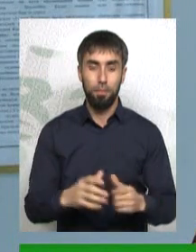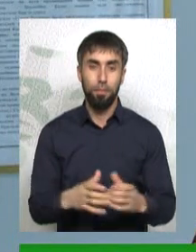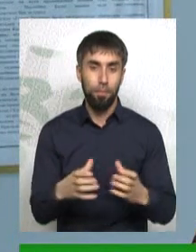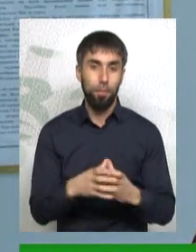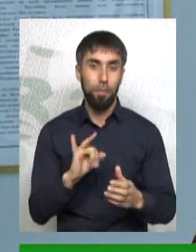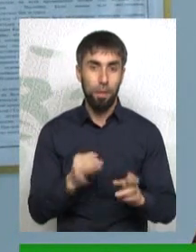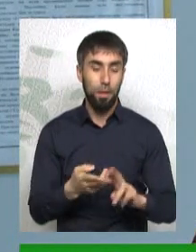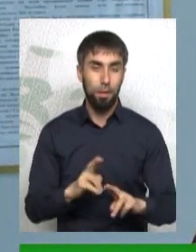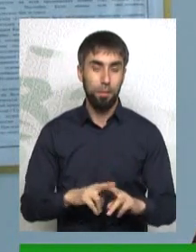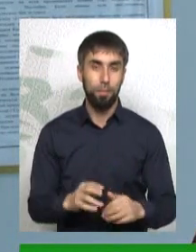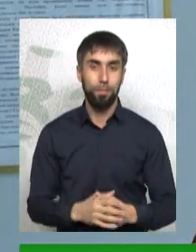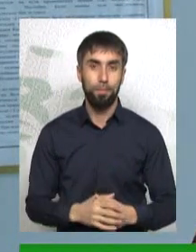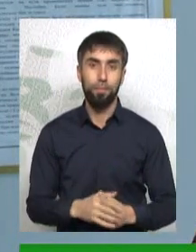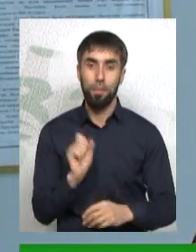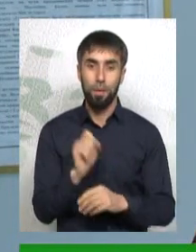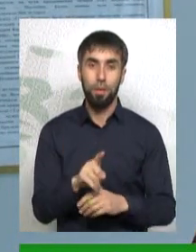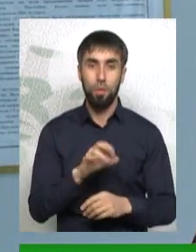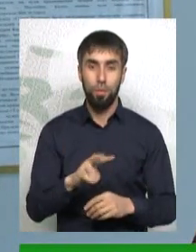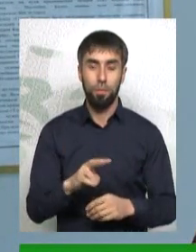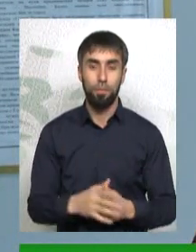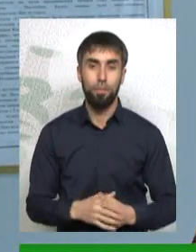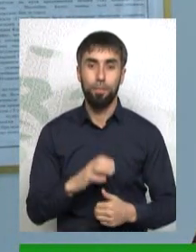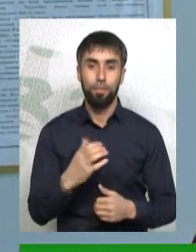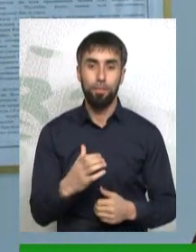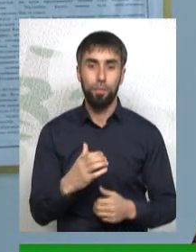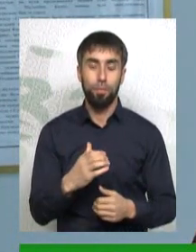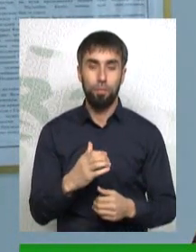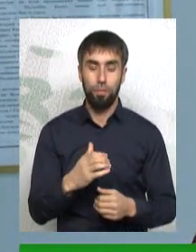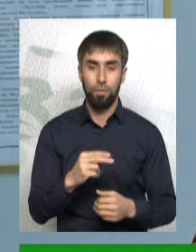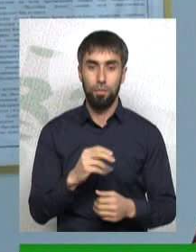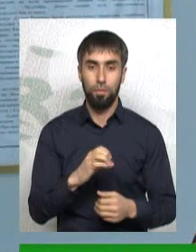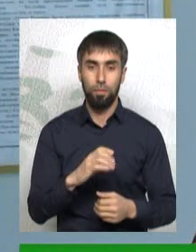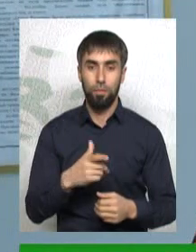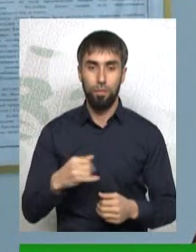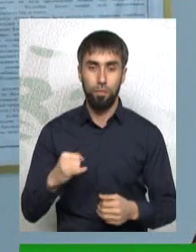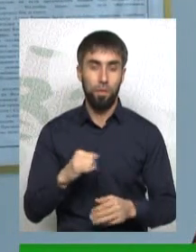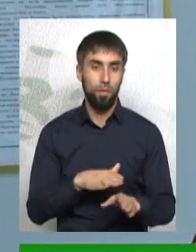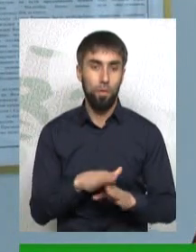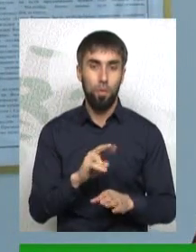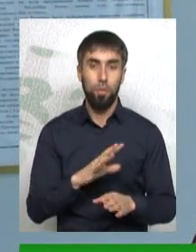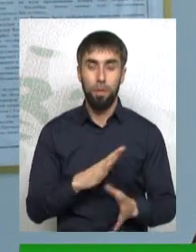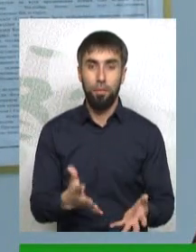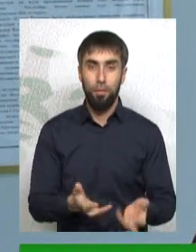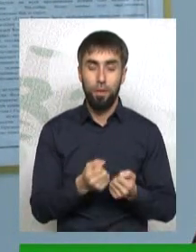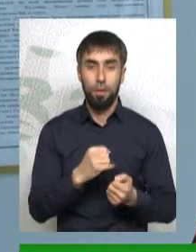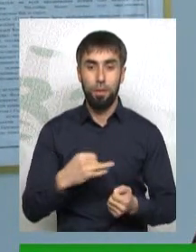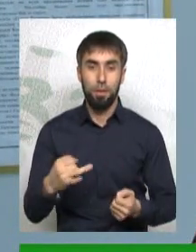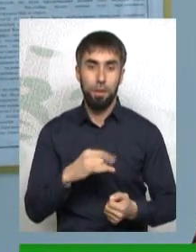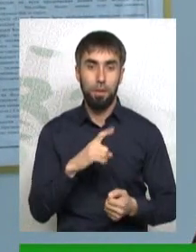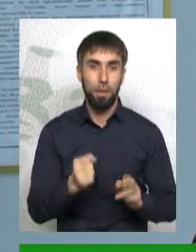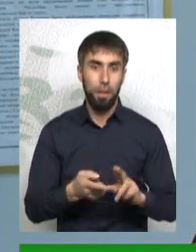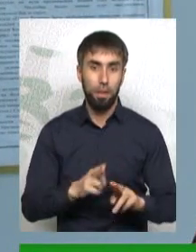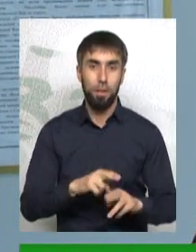И это задание он с честью выполнил. И он был спасен. И за это